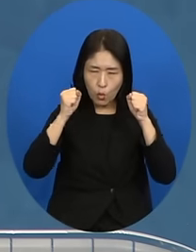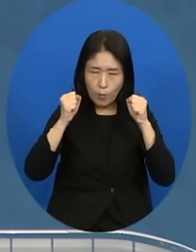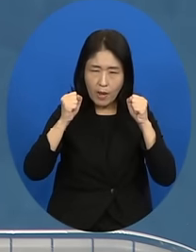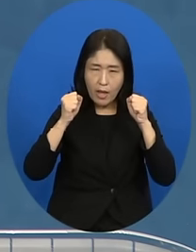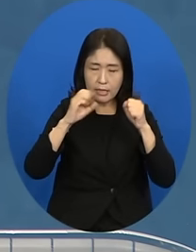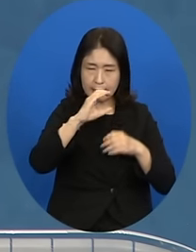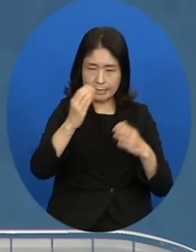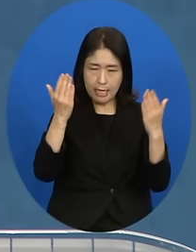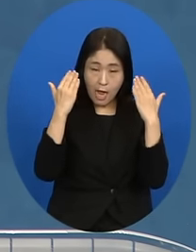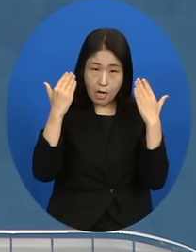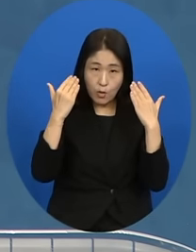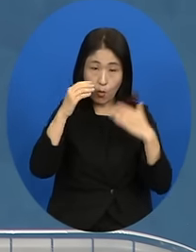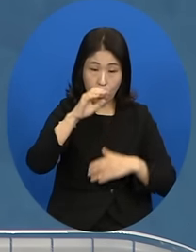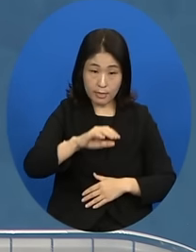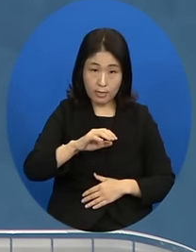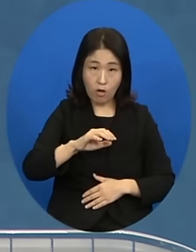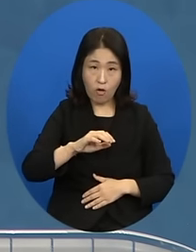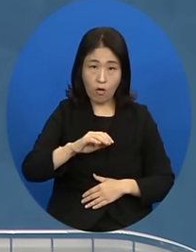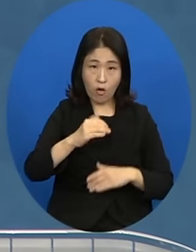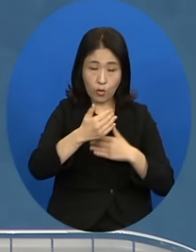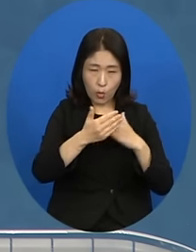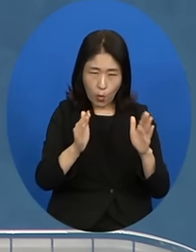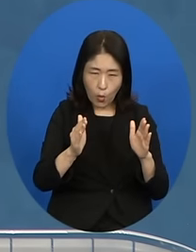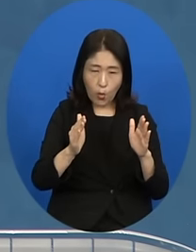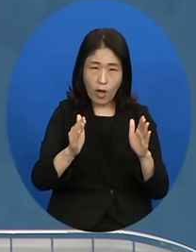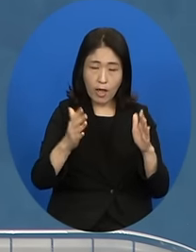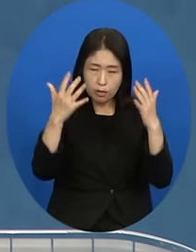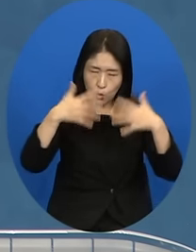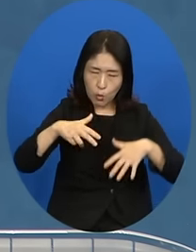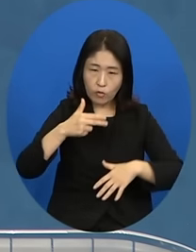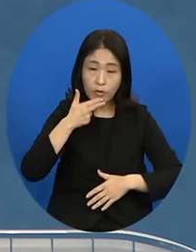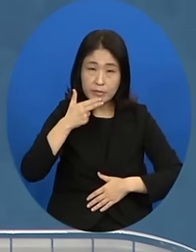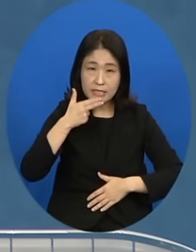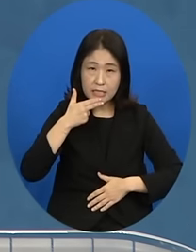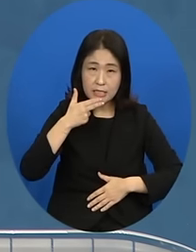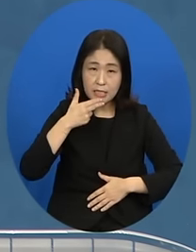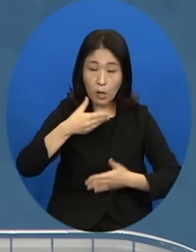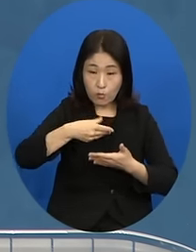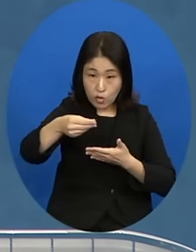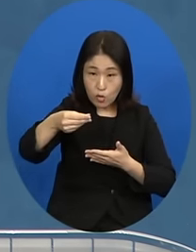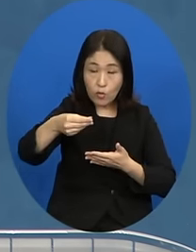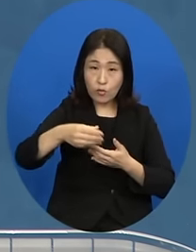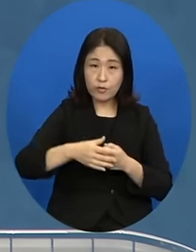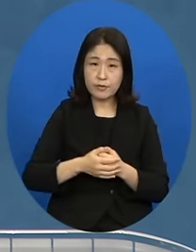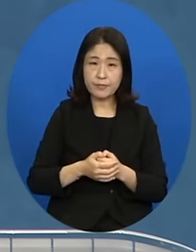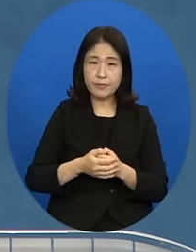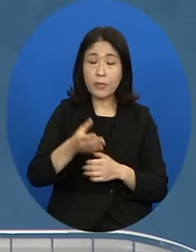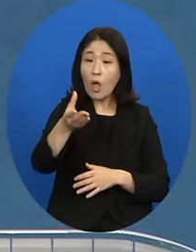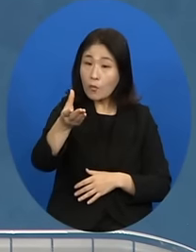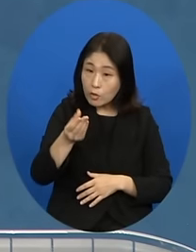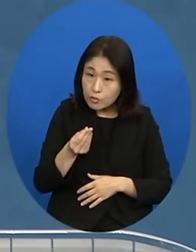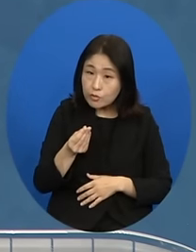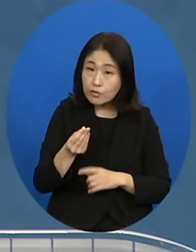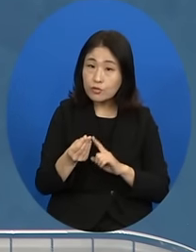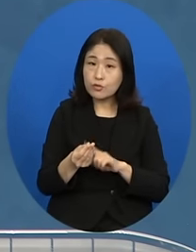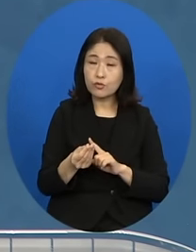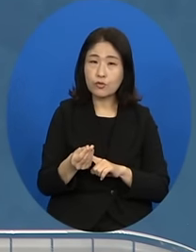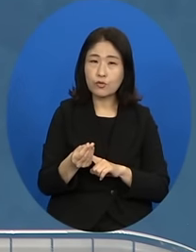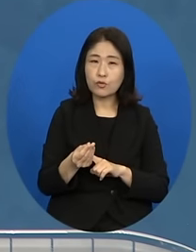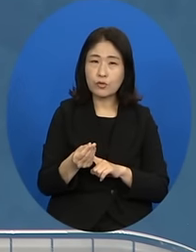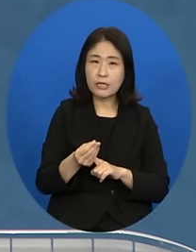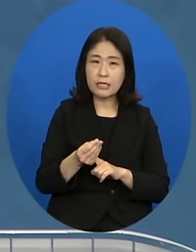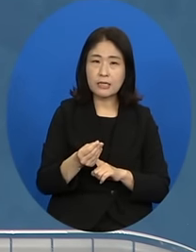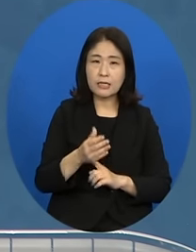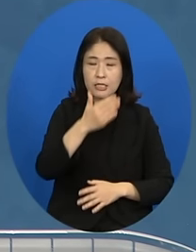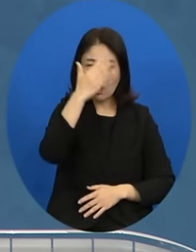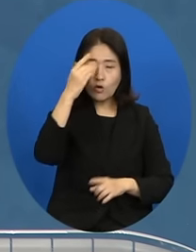신학대학교에서 학교의 채플을 조건 없이 내어줄 테니까 예수동행운동으로 청년들과